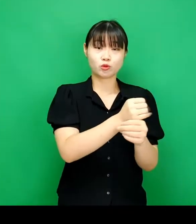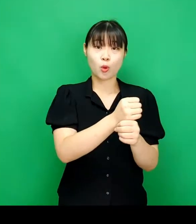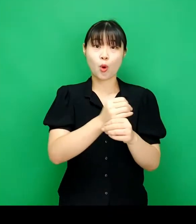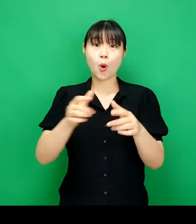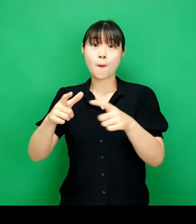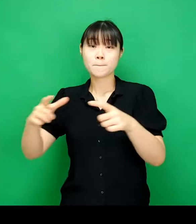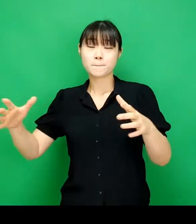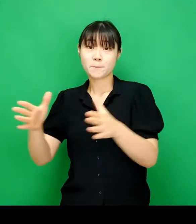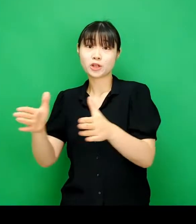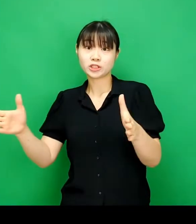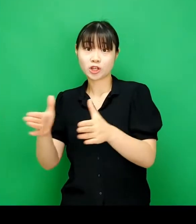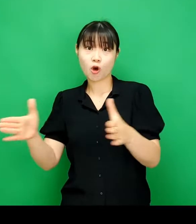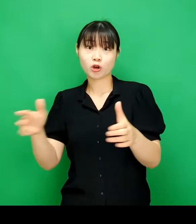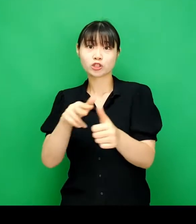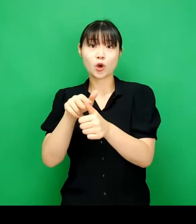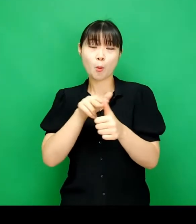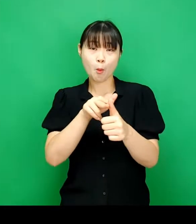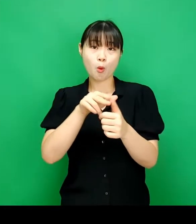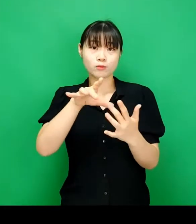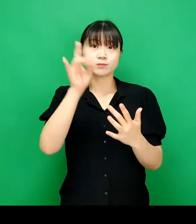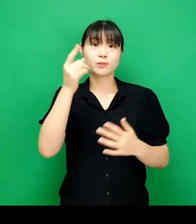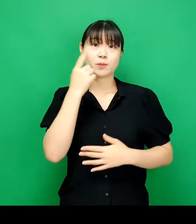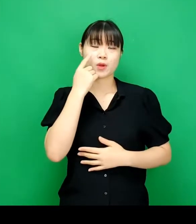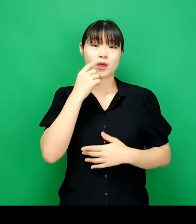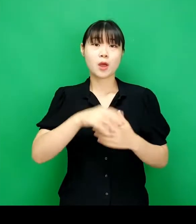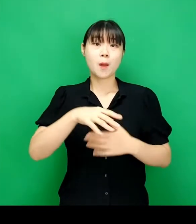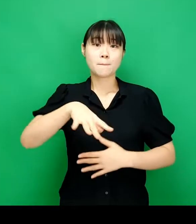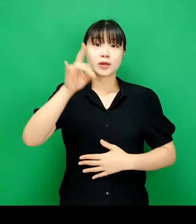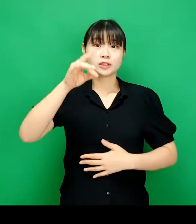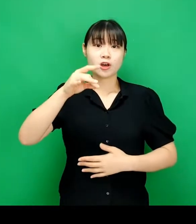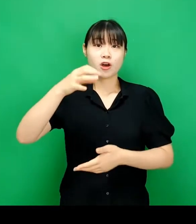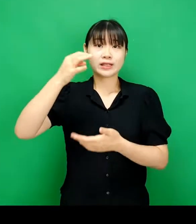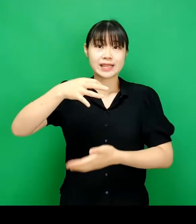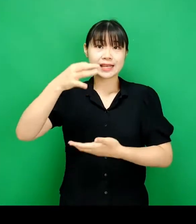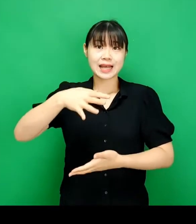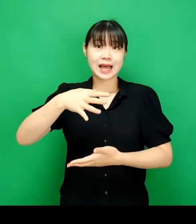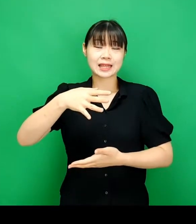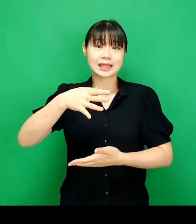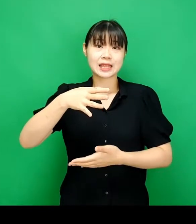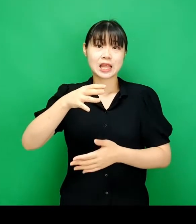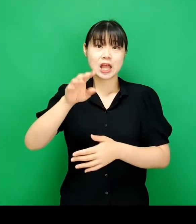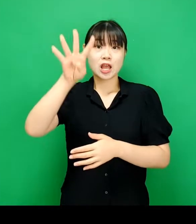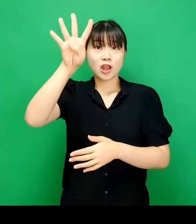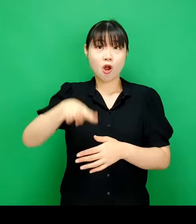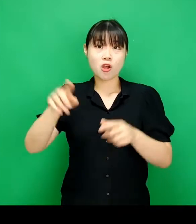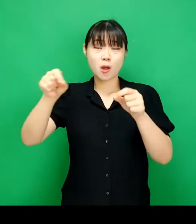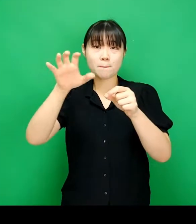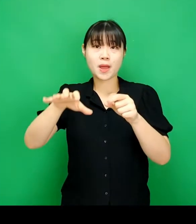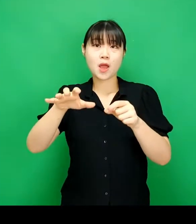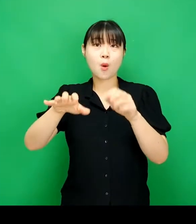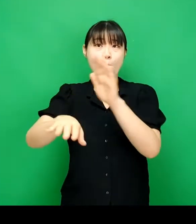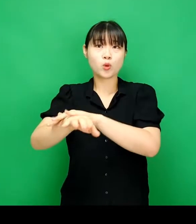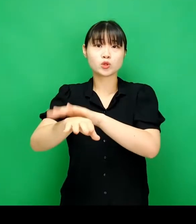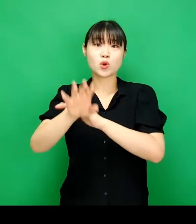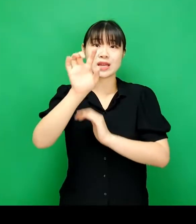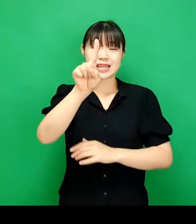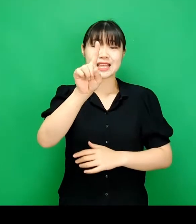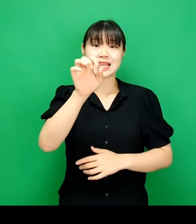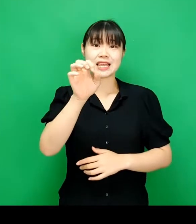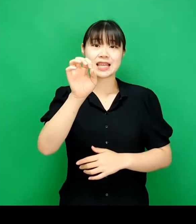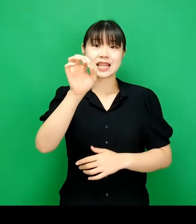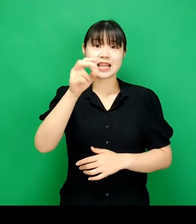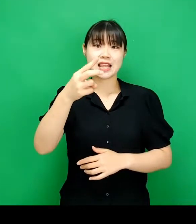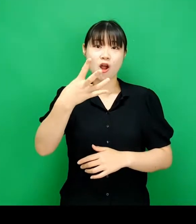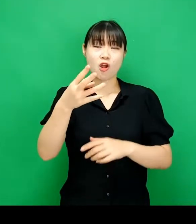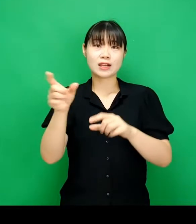주소와 면적 정보를 추출해 보겠습니다. 우선은 재산의 명세 열 옆에 오른쪽에